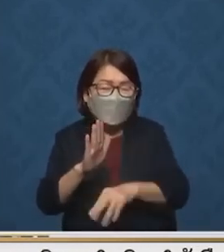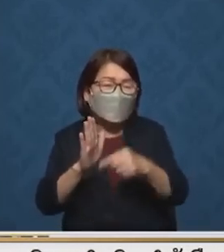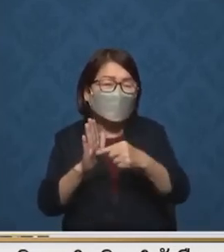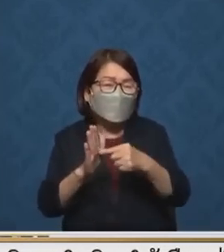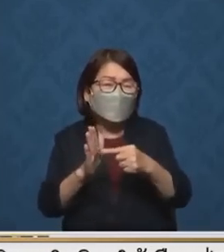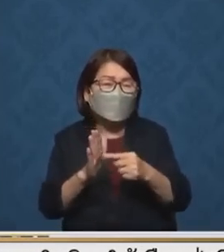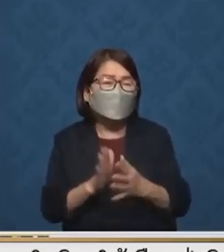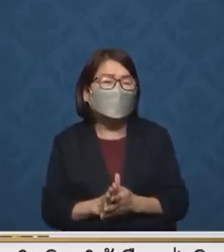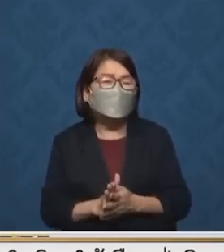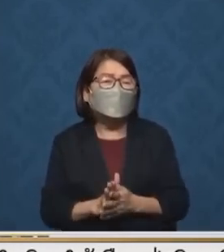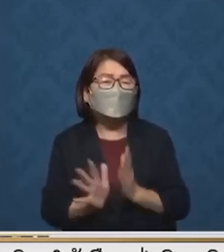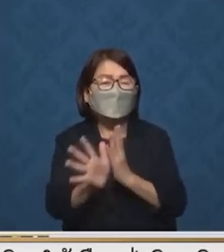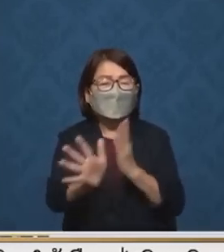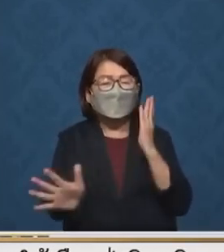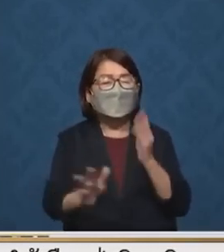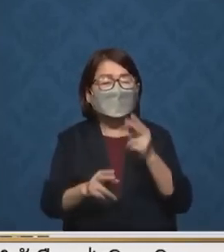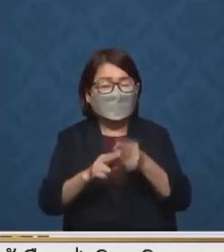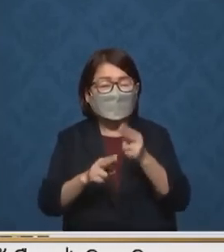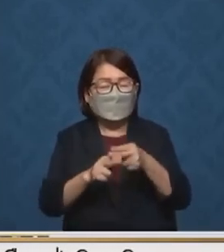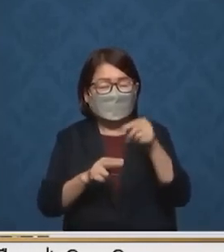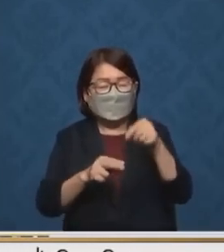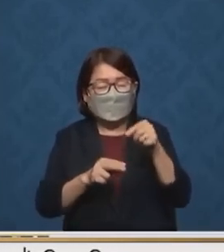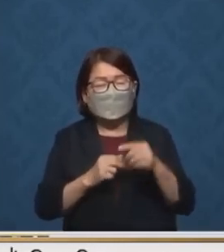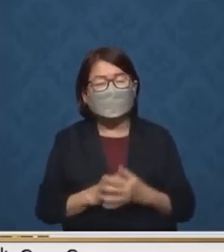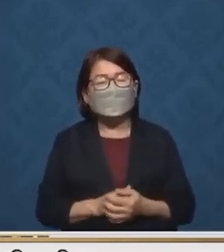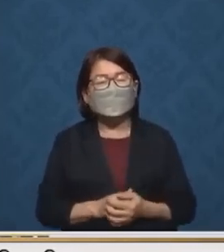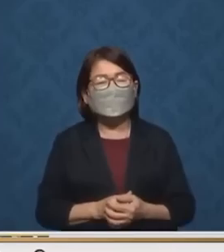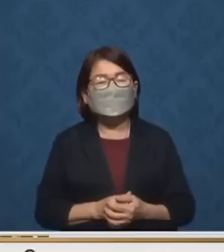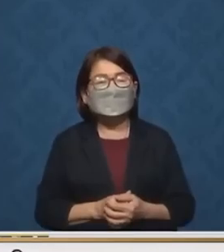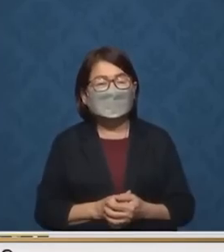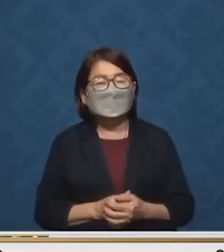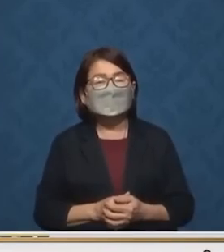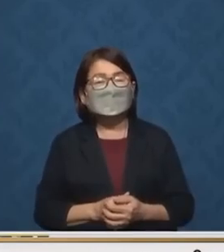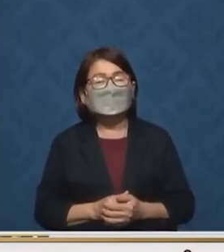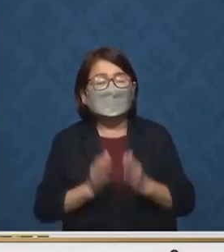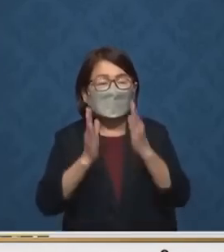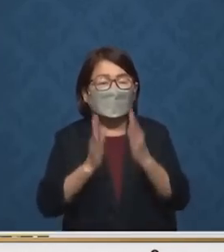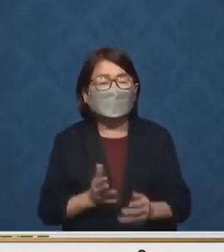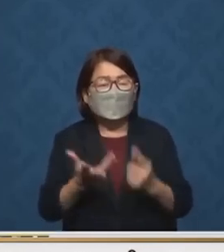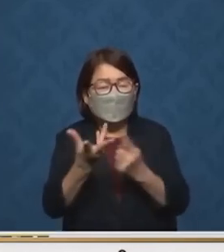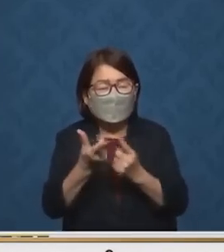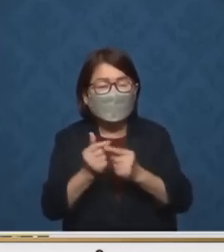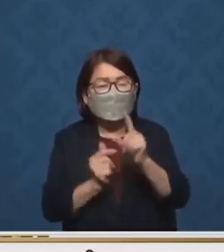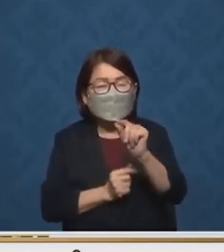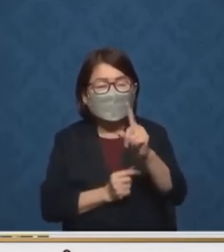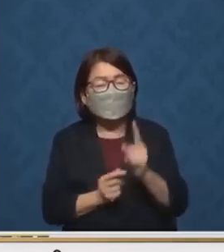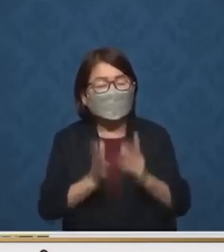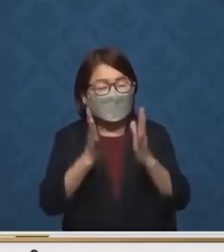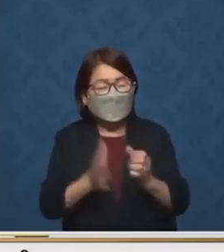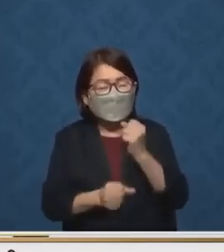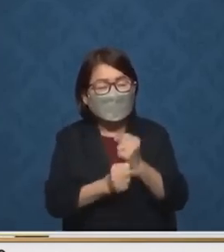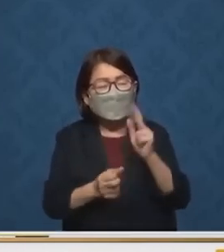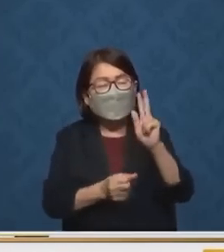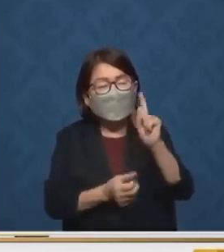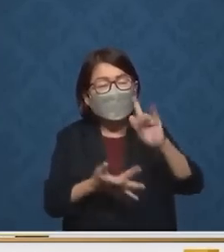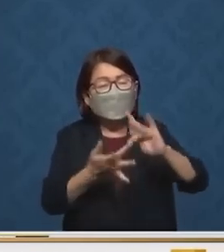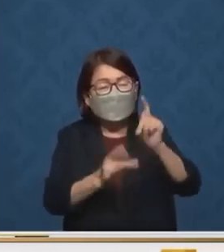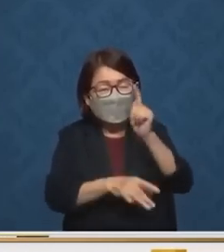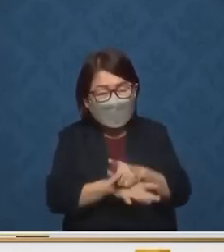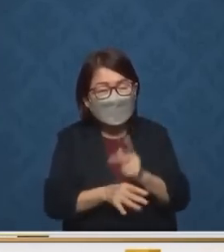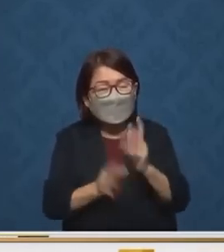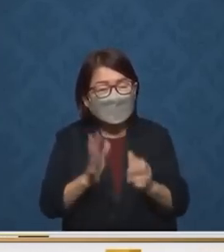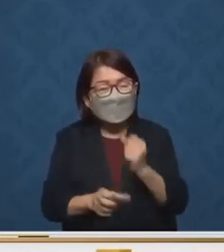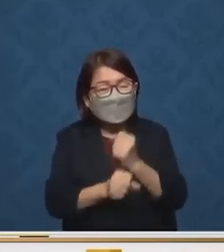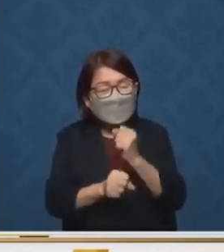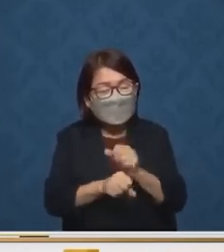แถวเมื่อสัคู่นี่รายชื่อคนทเข้าแถวเมื่อสัคู่ 21 คนเจ้าหน้ที่สาระสนเทศ เจ้าหน้าที่ไเบอร